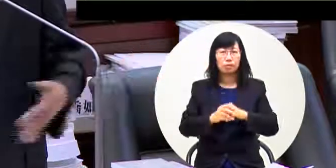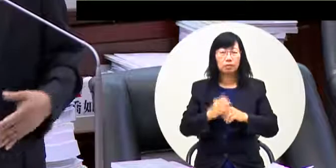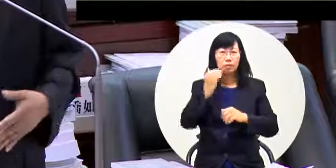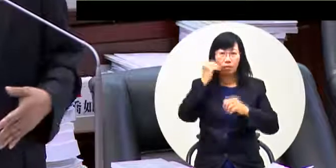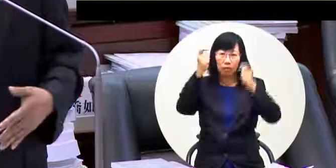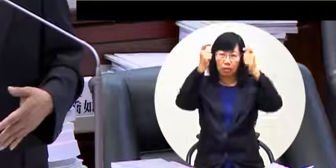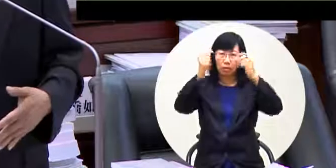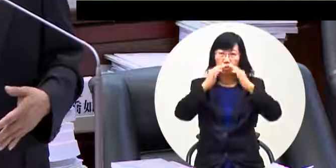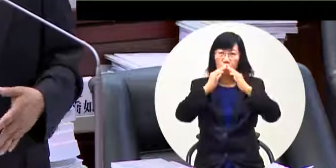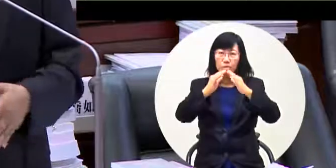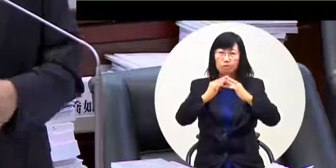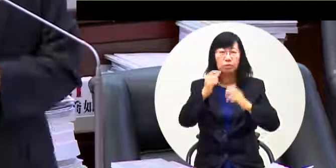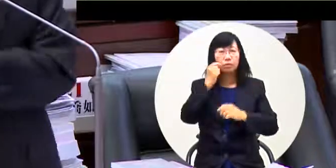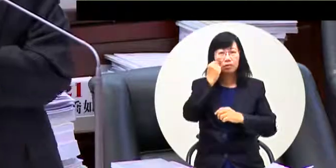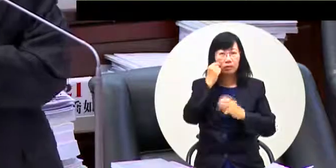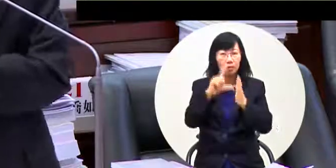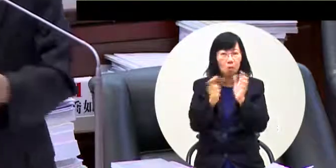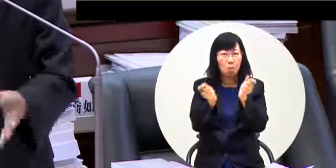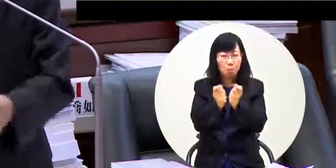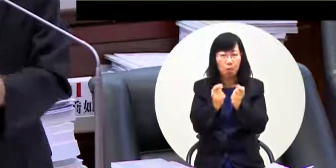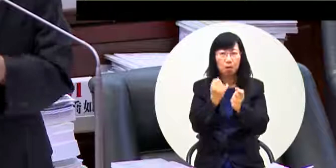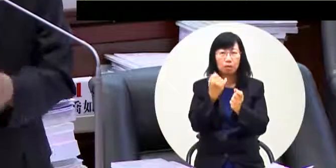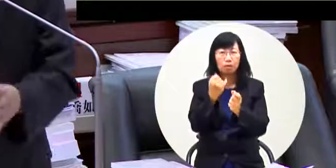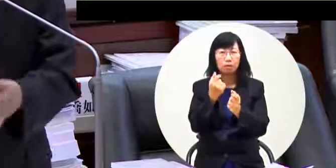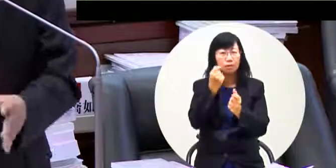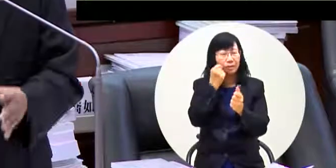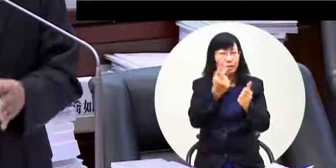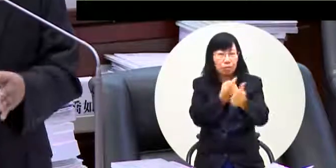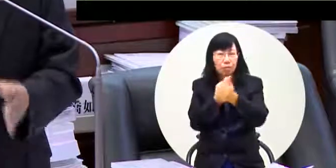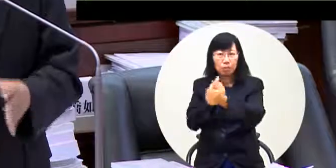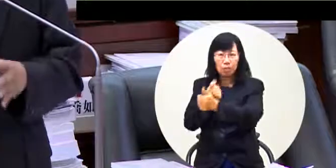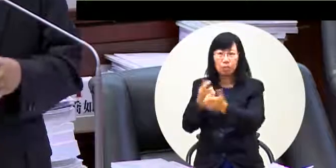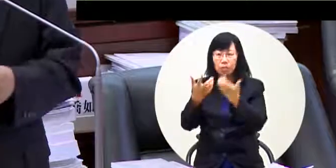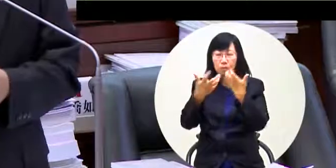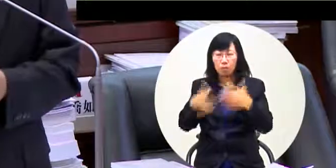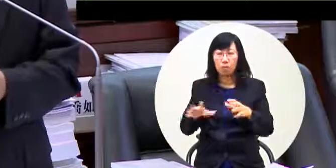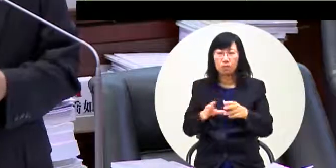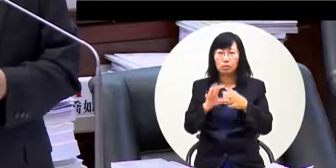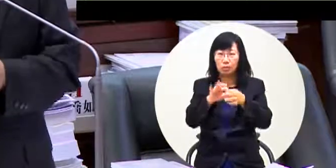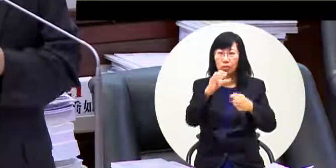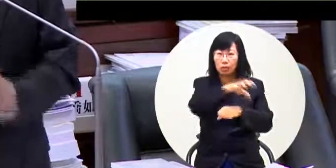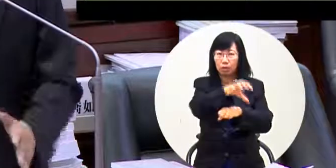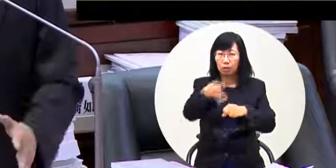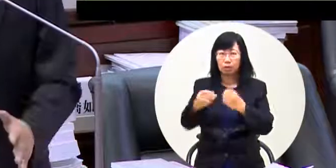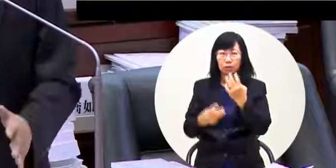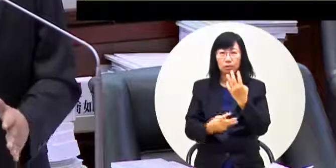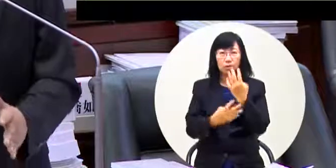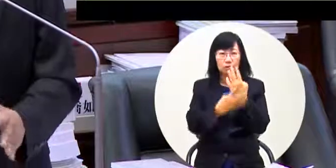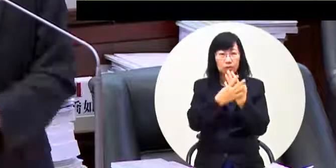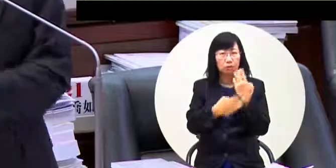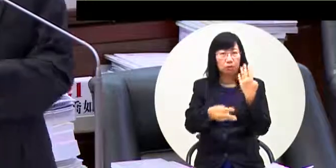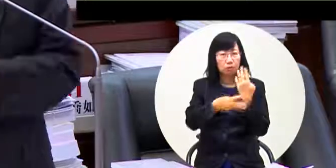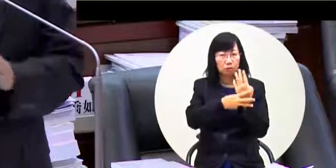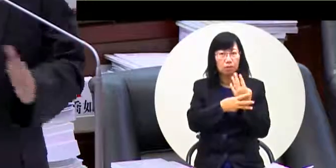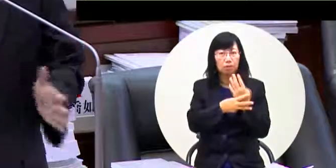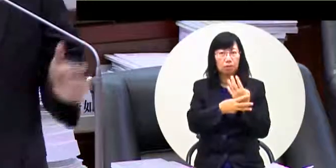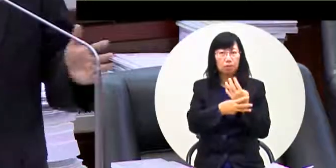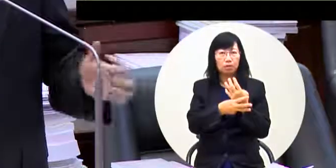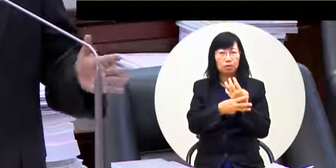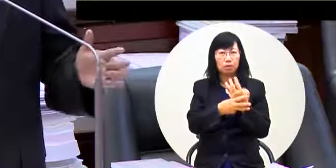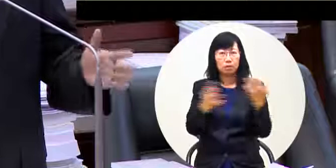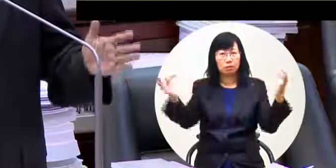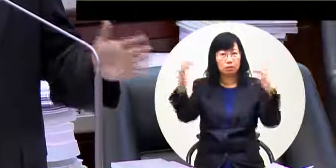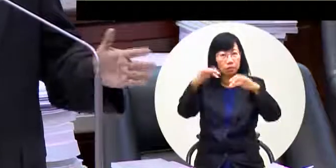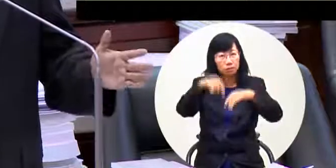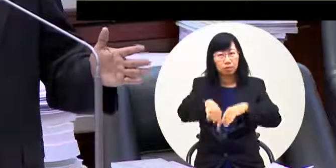引经济很多的聚落产业链来这里设点，来成